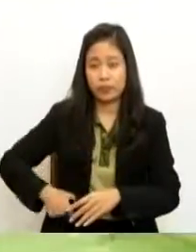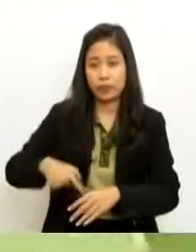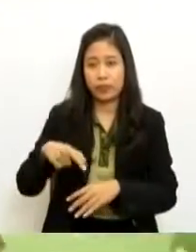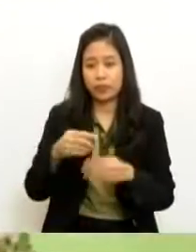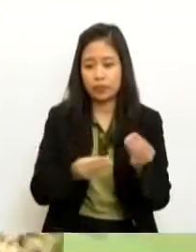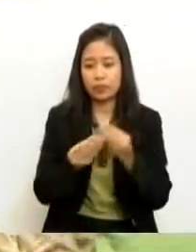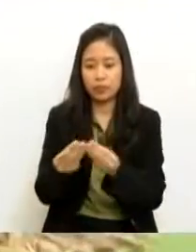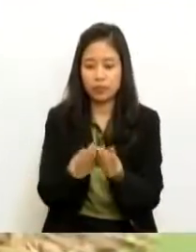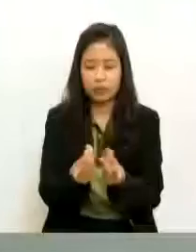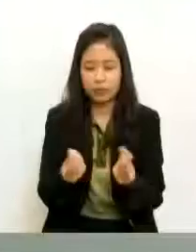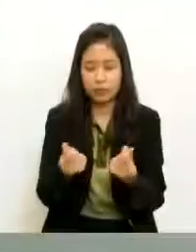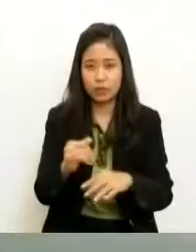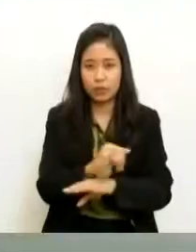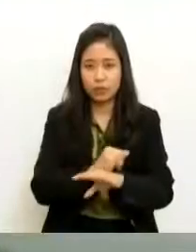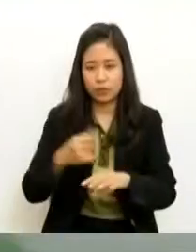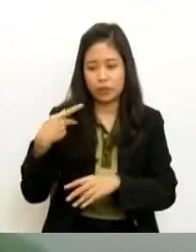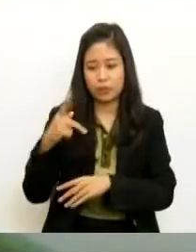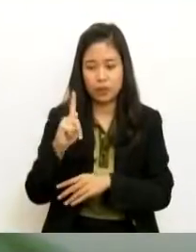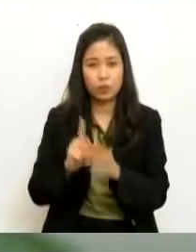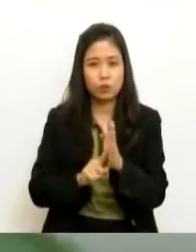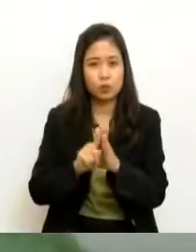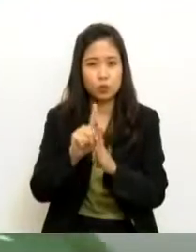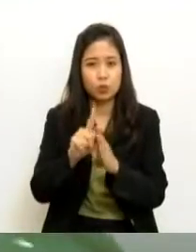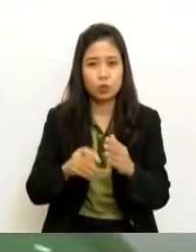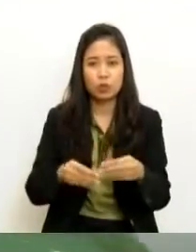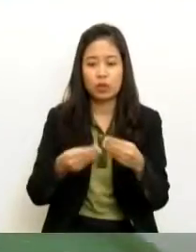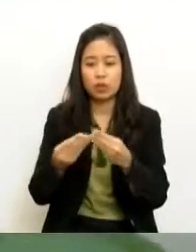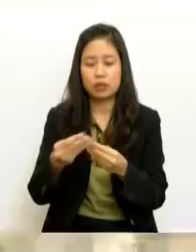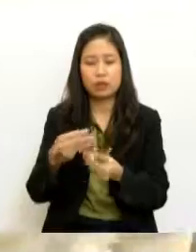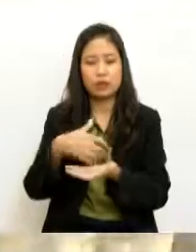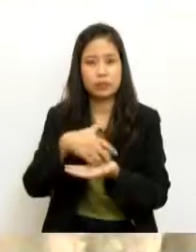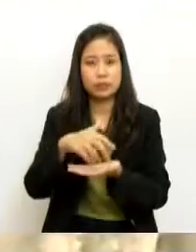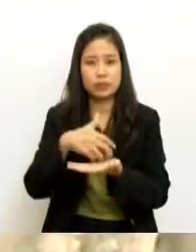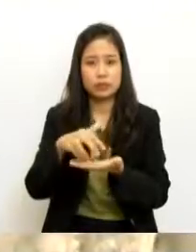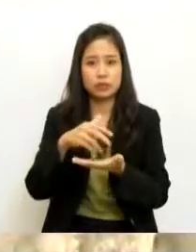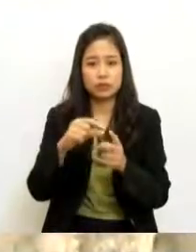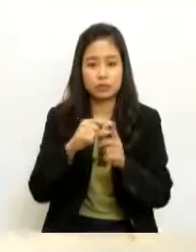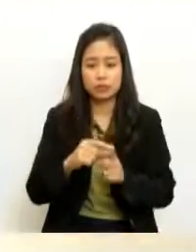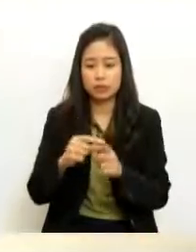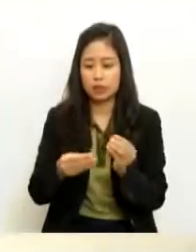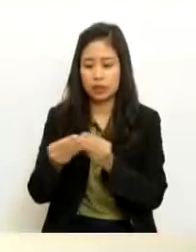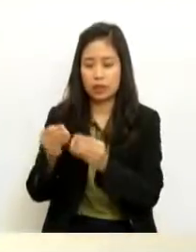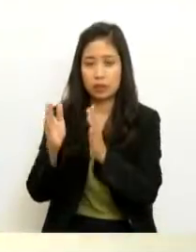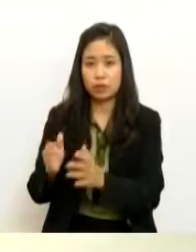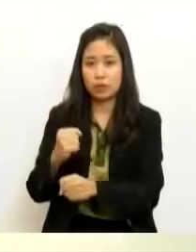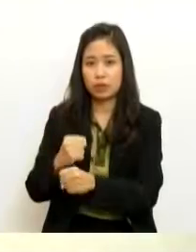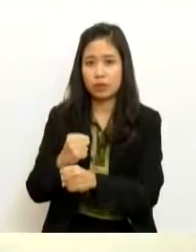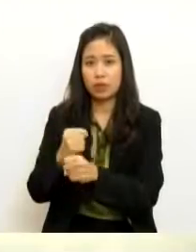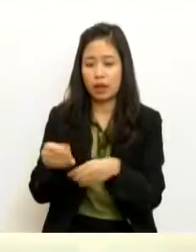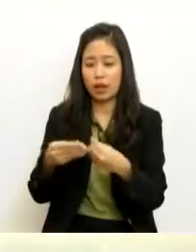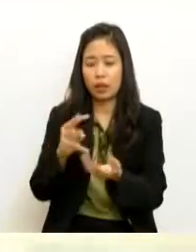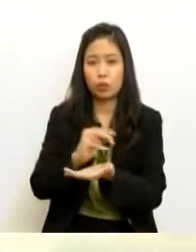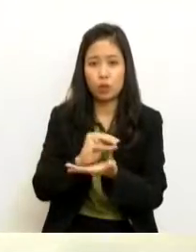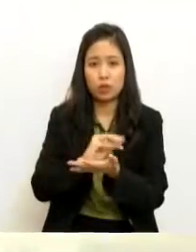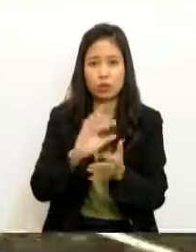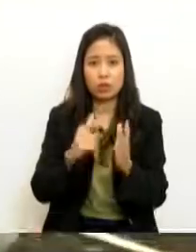ที่ดินให้เกิดประโยชน์สูงสุดจึงทรงมีพระราชกระแสกับรองสมุหราชองครักษ์ให้มูลนิธิใช้พัฒนาร่ว